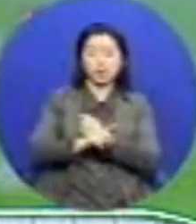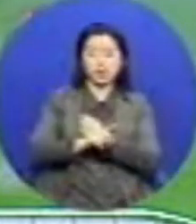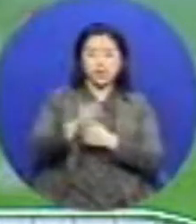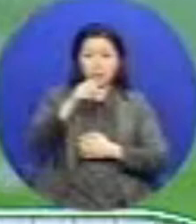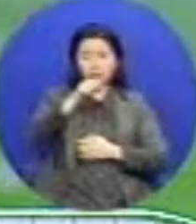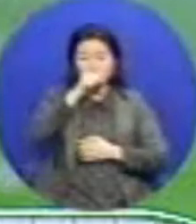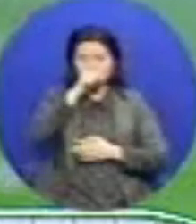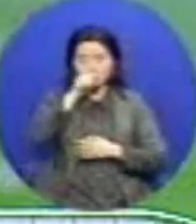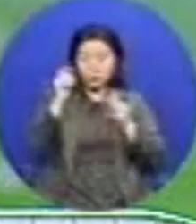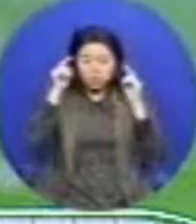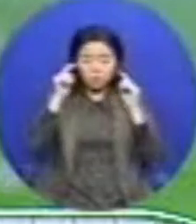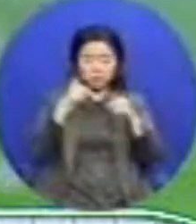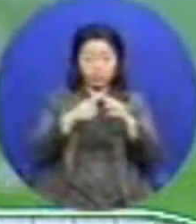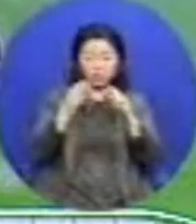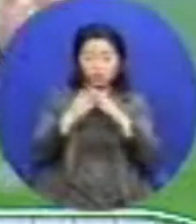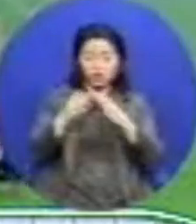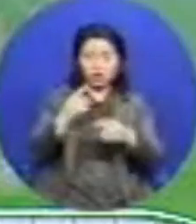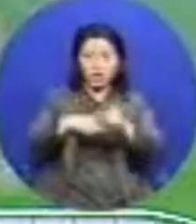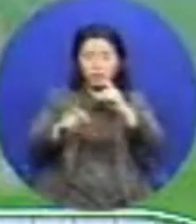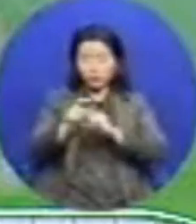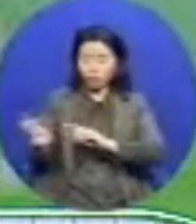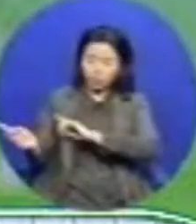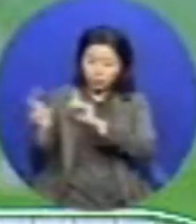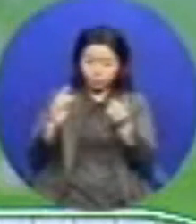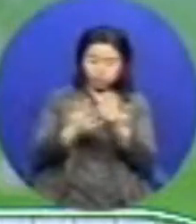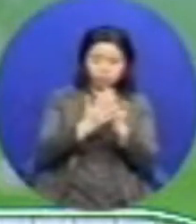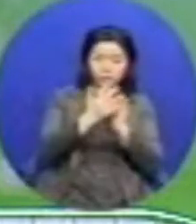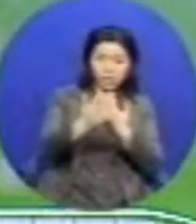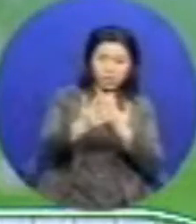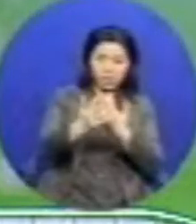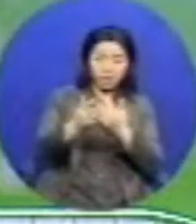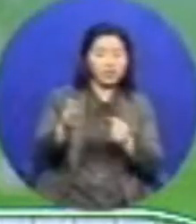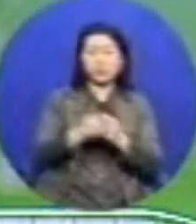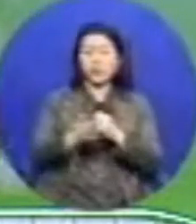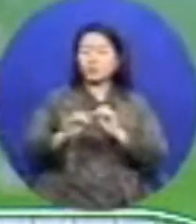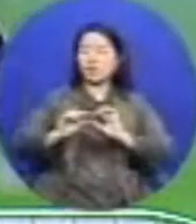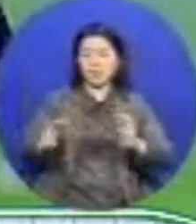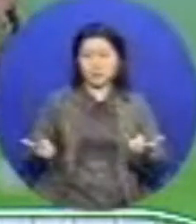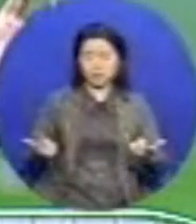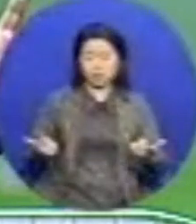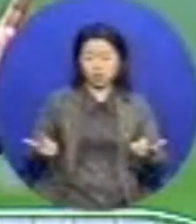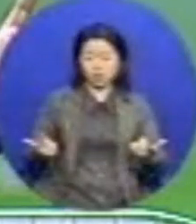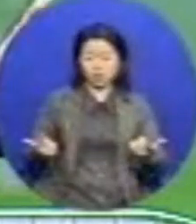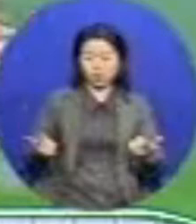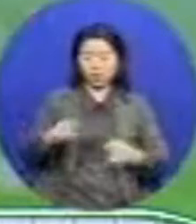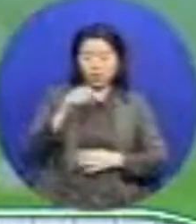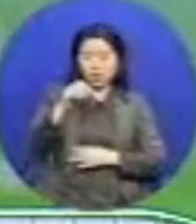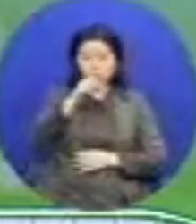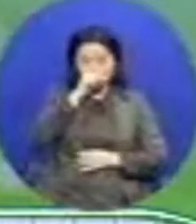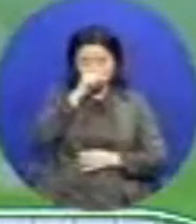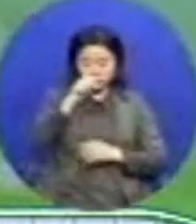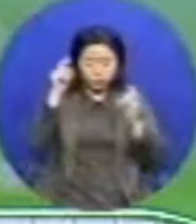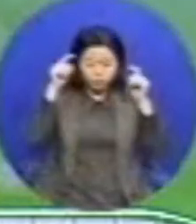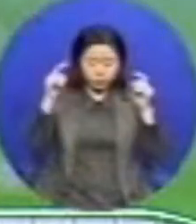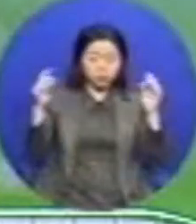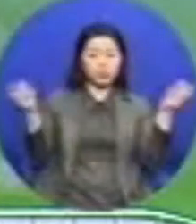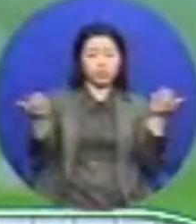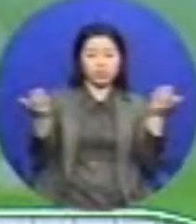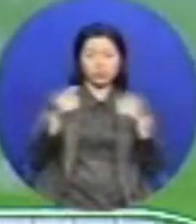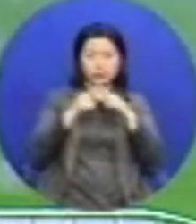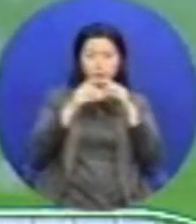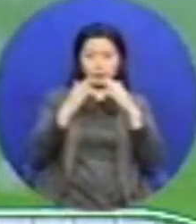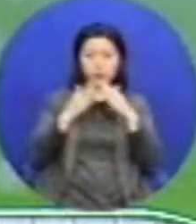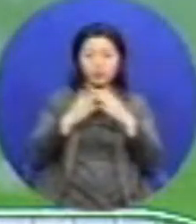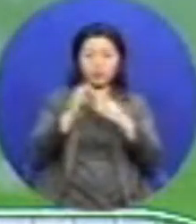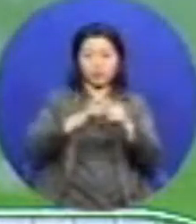부흥 될 거라고 생각하는 마음 때문 아닙니다 선한목자 교회 가 더 부응 되기 위해서 이렇게 하는 거 아니에요